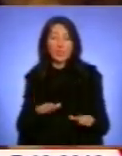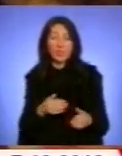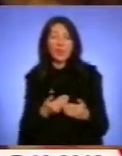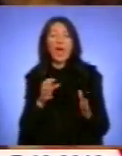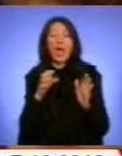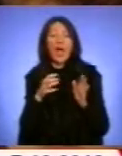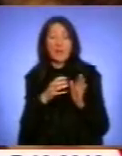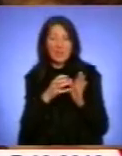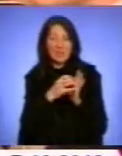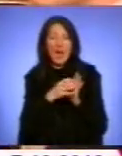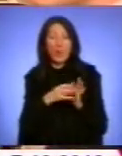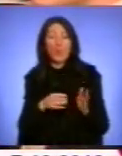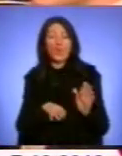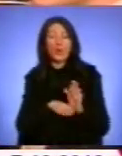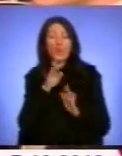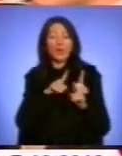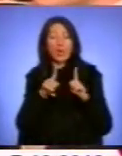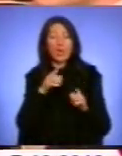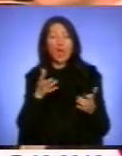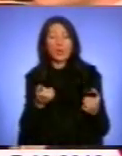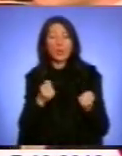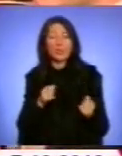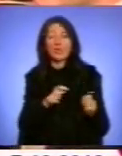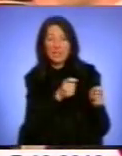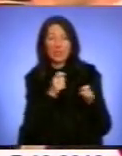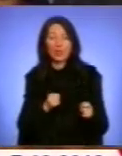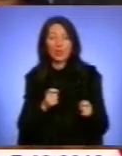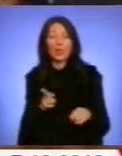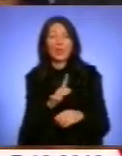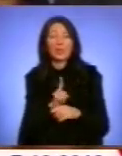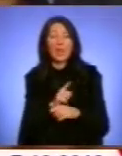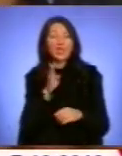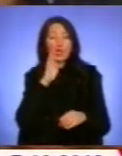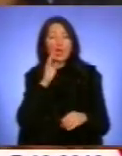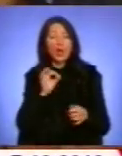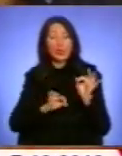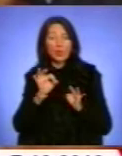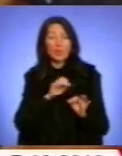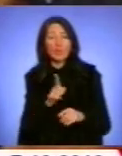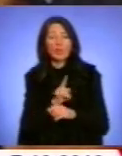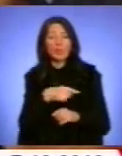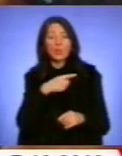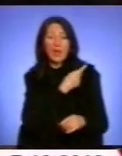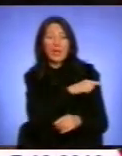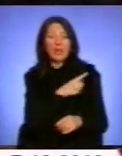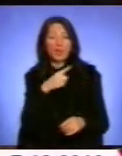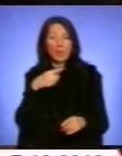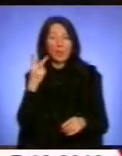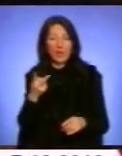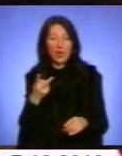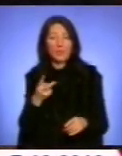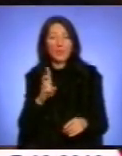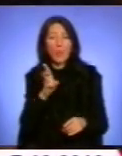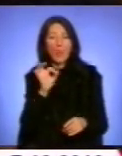України отримала завідуюча жіночою консультацією Тернопільської міської комунальної лікарні номер 2 Олександра Богун. Дуже великий у мене